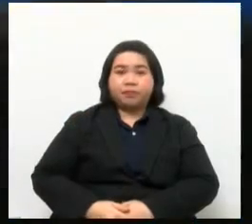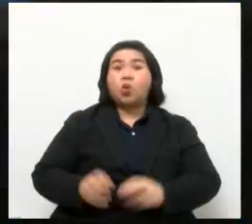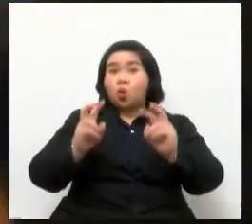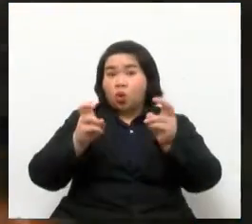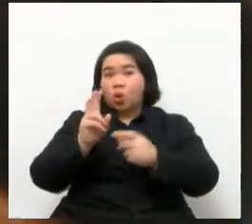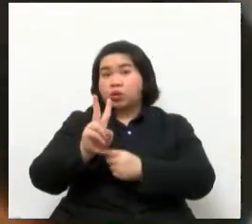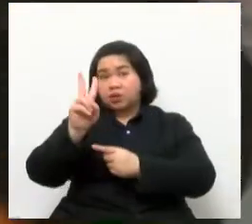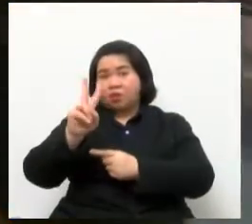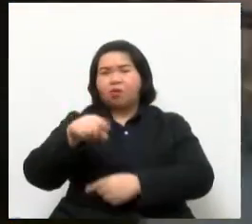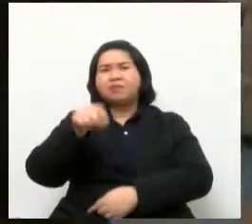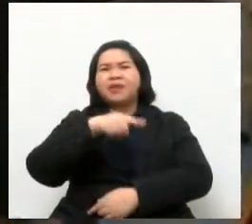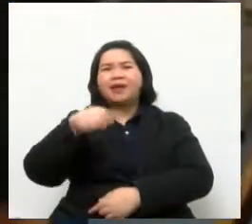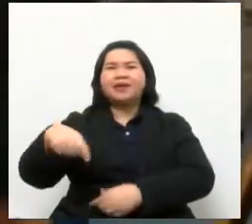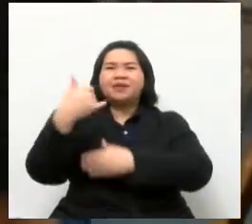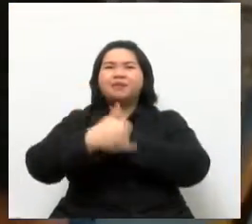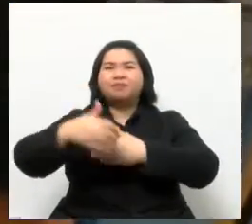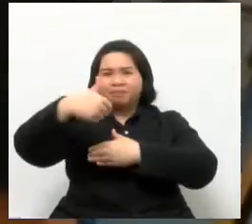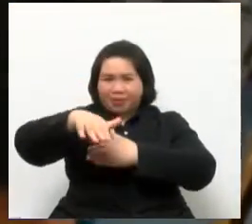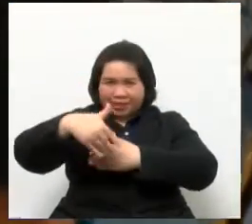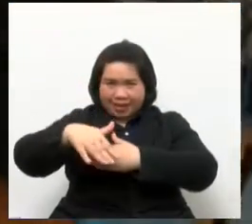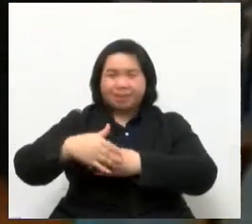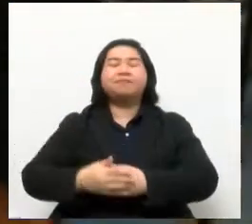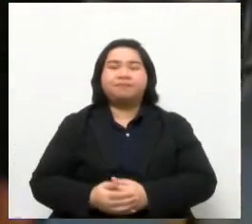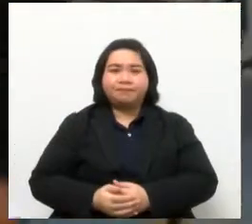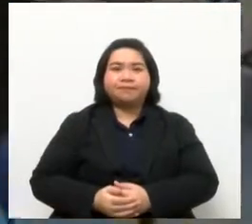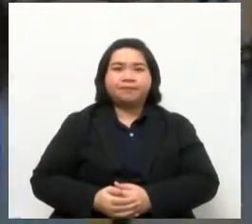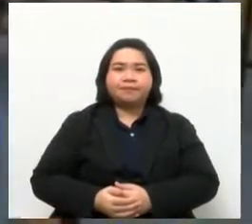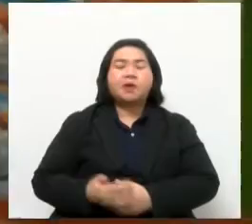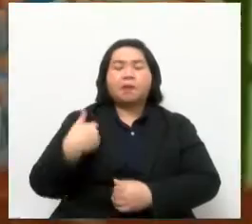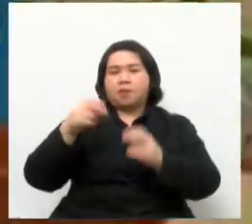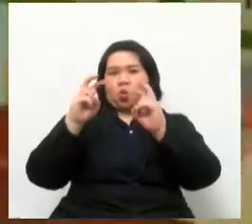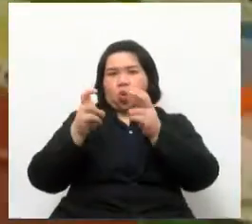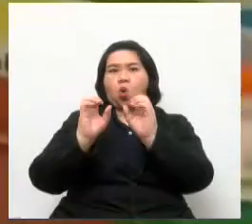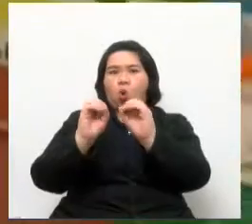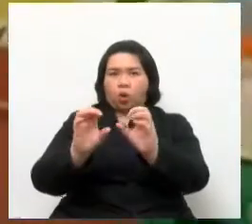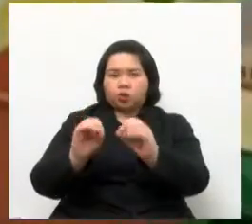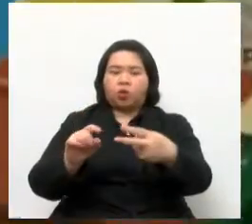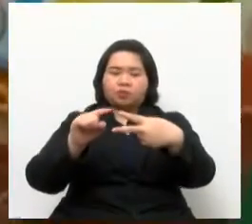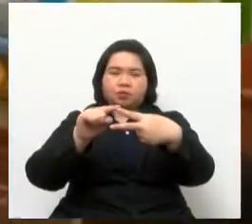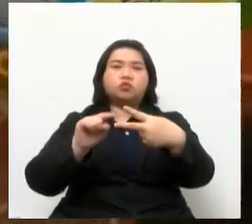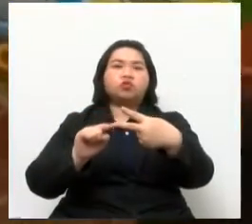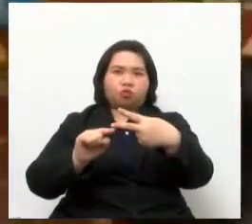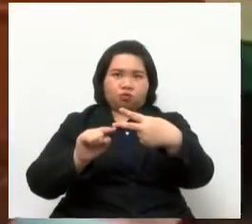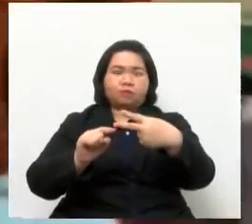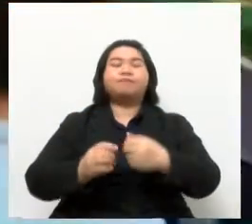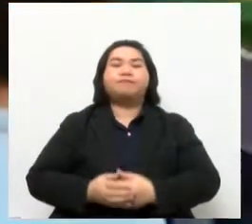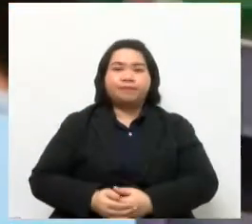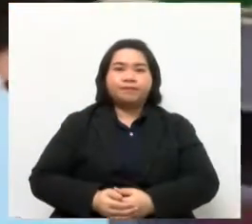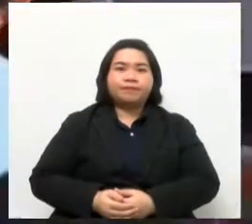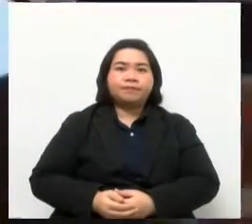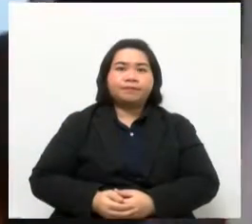างประเทศเรื่อง Pollution และเรื่อง Let's go to the ozone